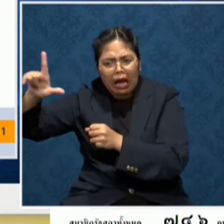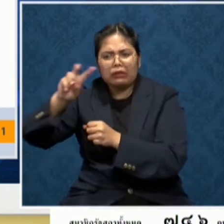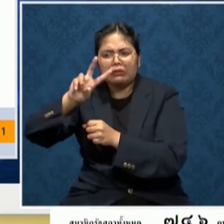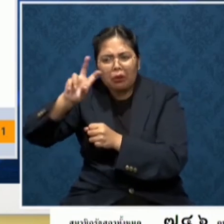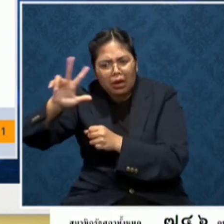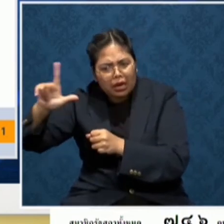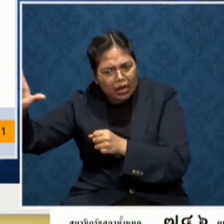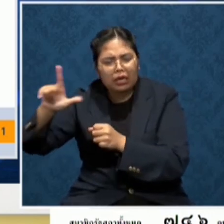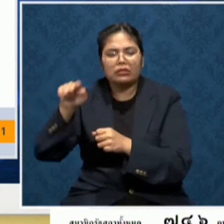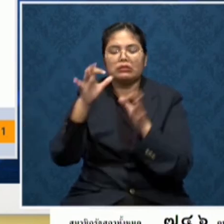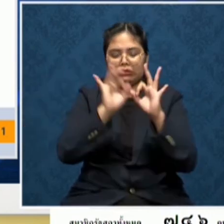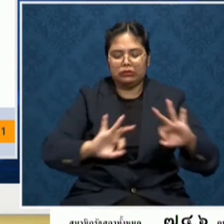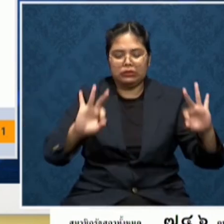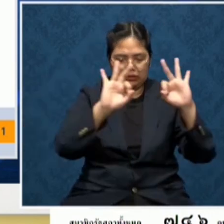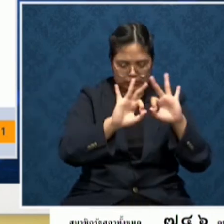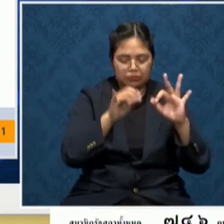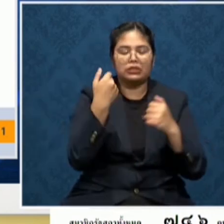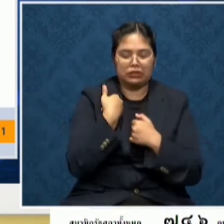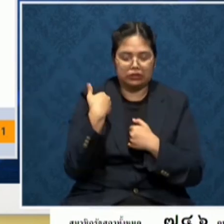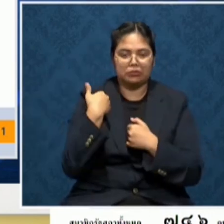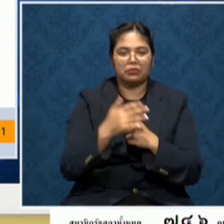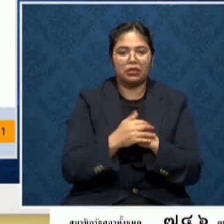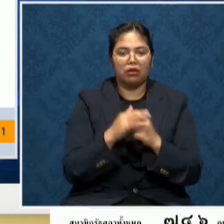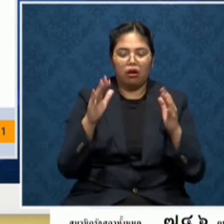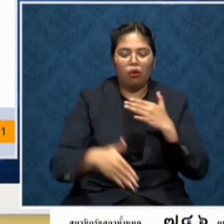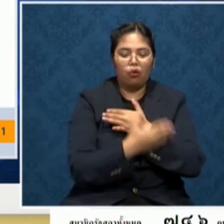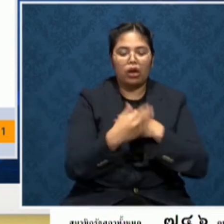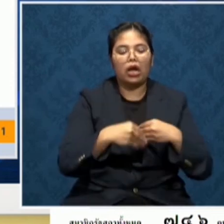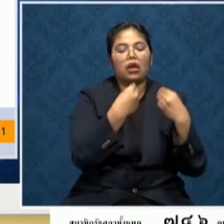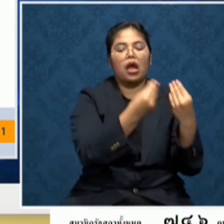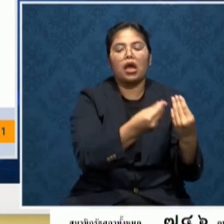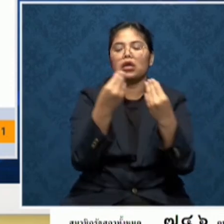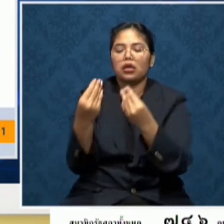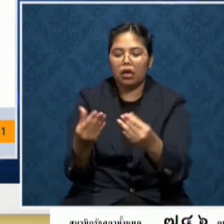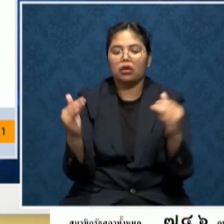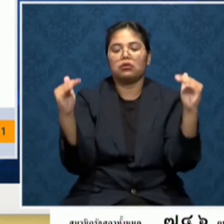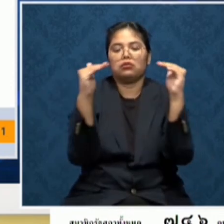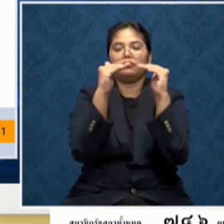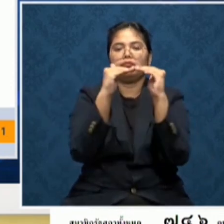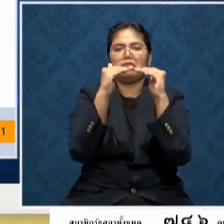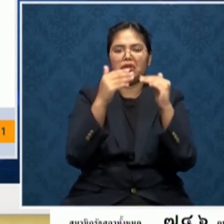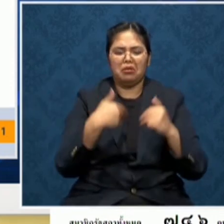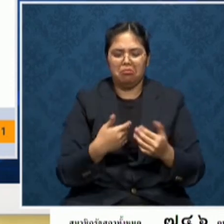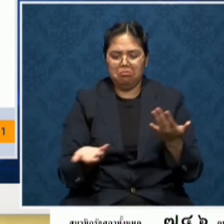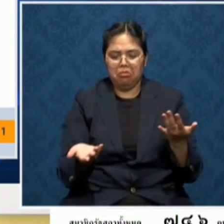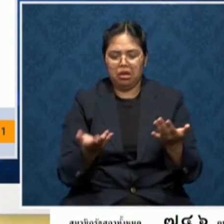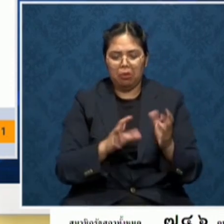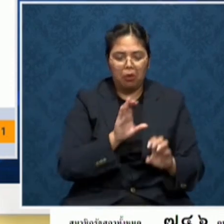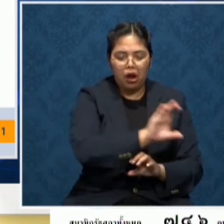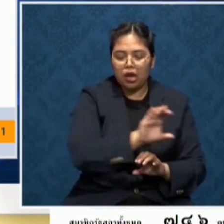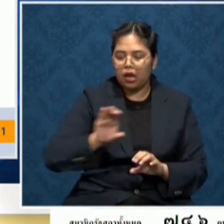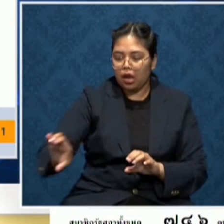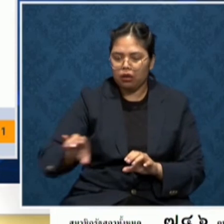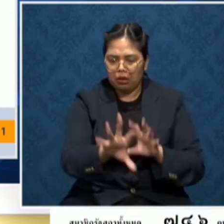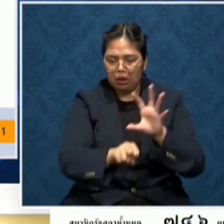เน้นโปรพัวโพลิซีไม่ใช่ให้โอกาสให้ทรัพยากรหรือสนับสนุนเท่าๆกันและให้ไปแย่งกันเองคน